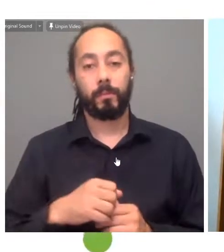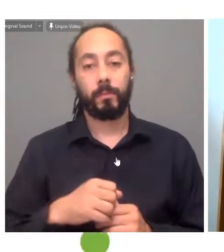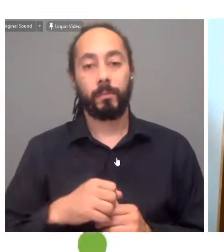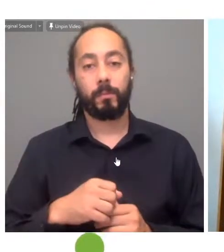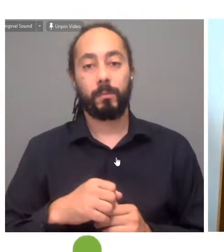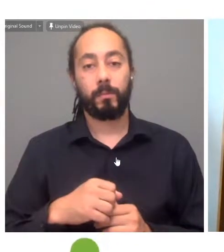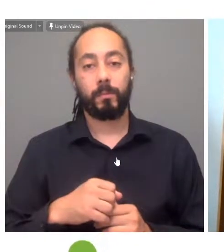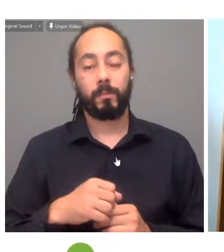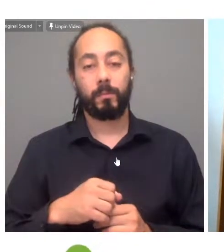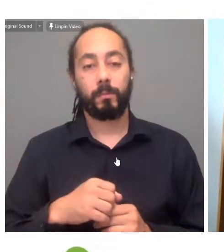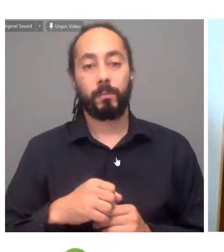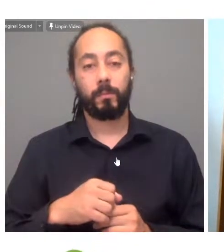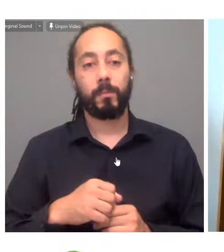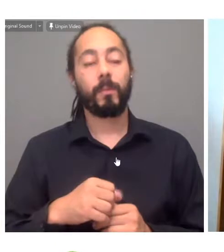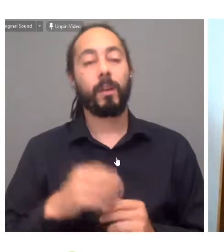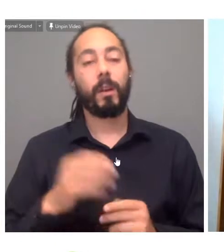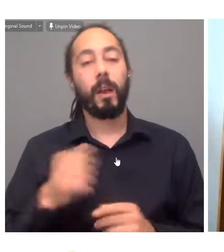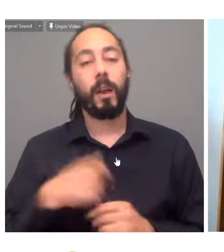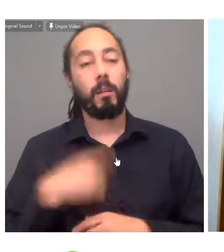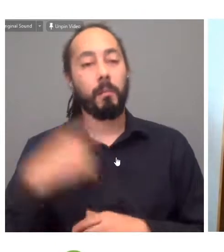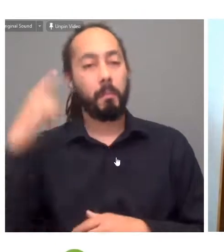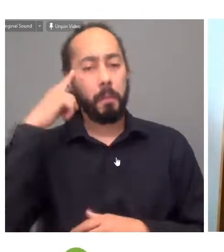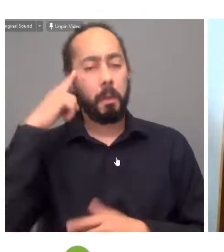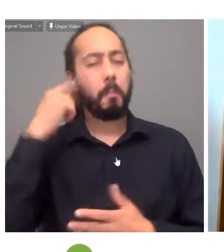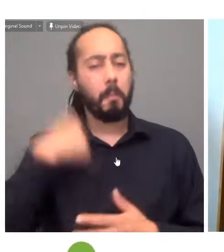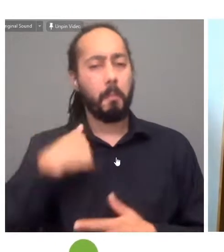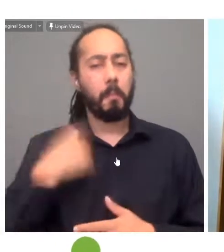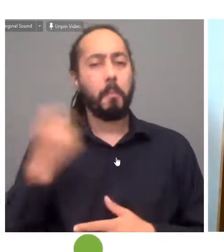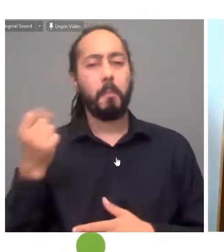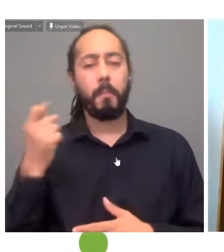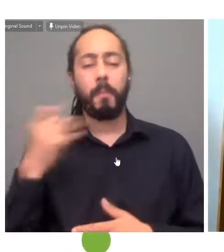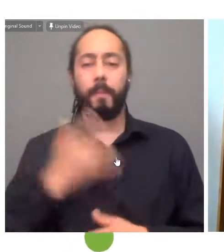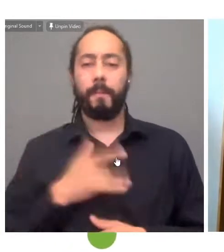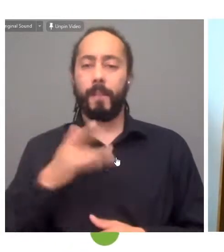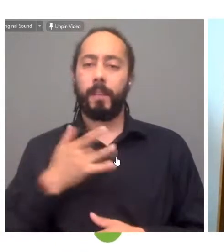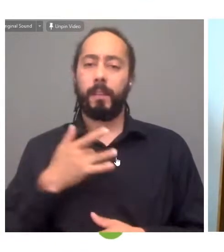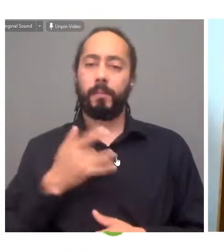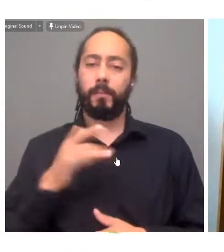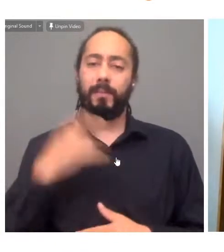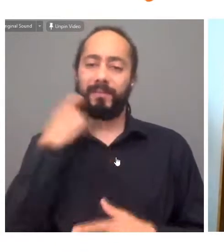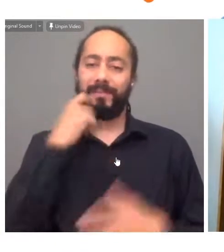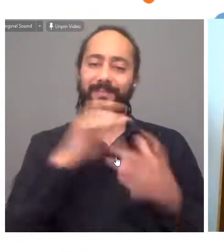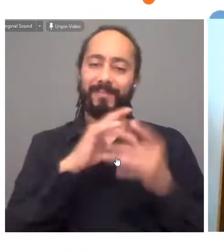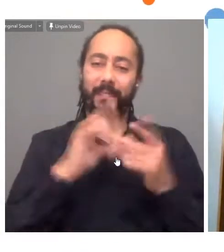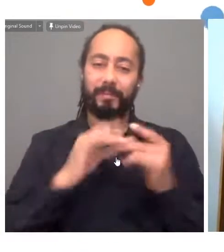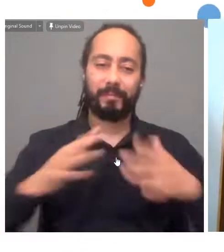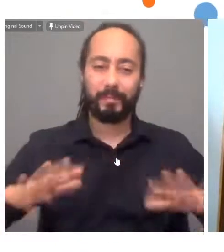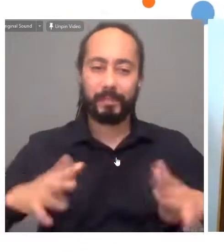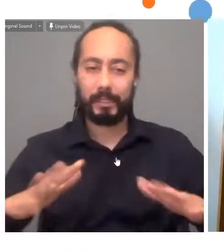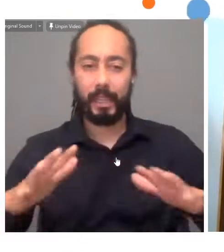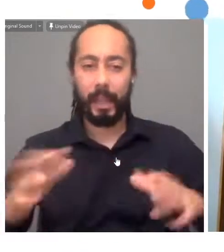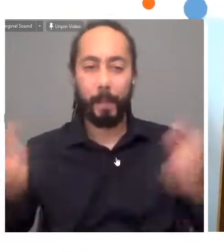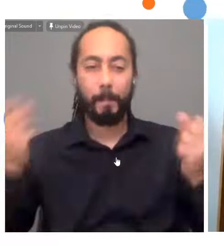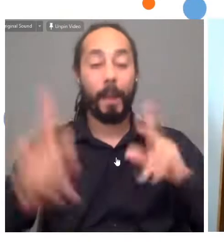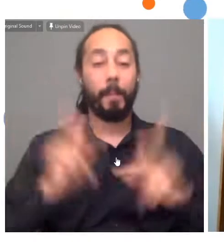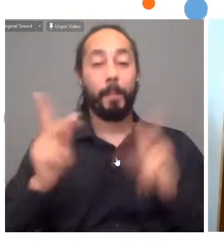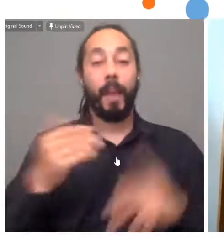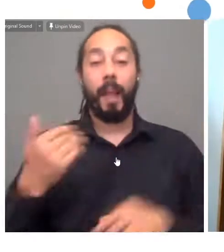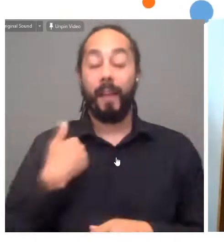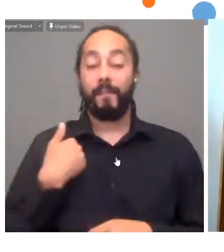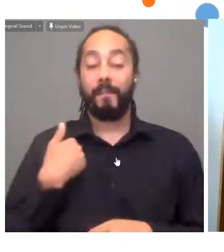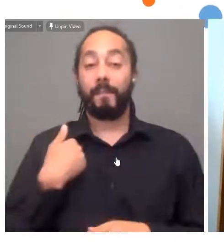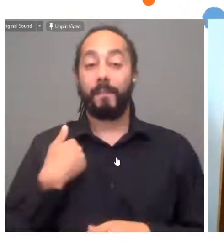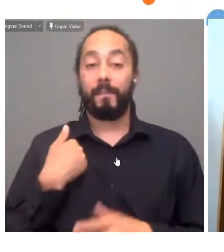Et ce sont des eaux qui ne sont pas faciles à naviguer pour nous non plus parce que la situation évolue tellement rapidement. Alors, si on prend l'exemple de la